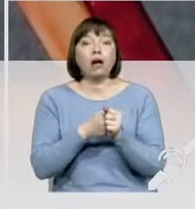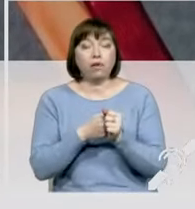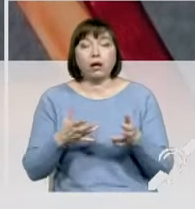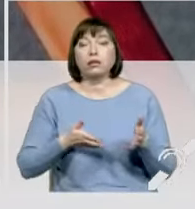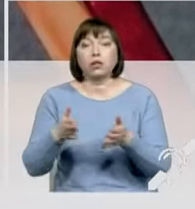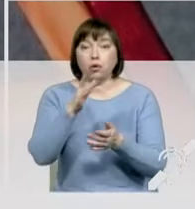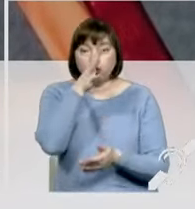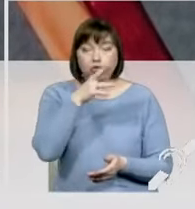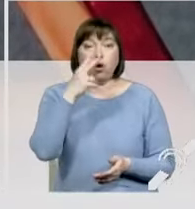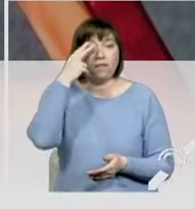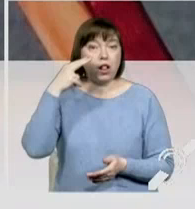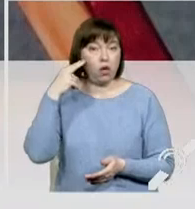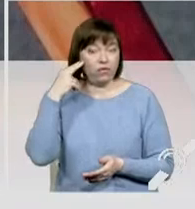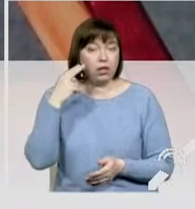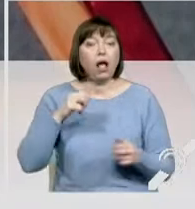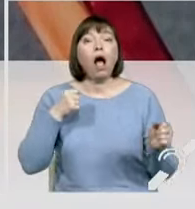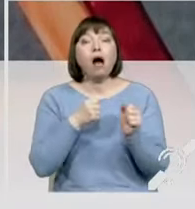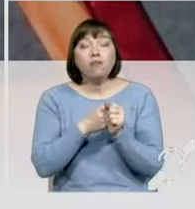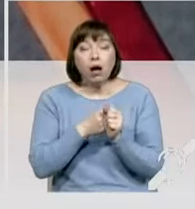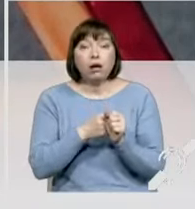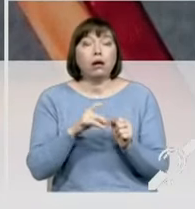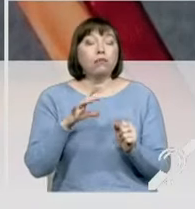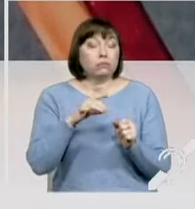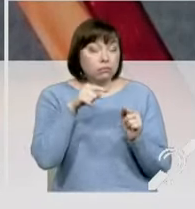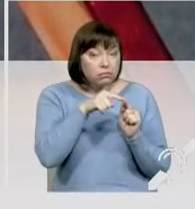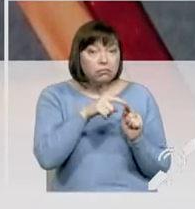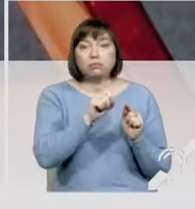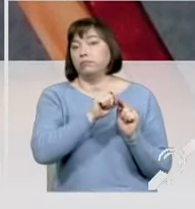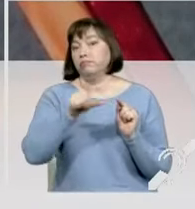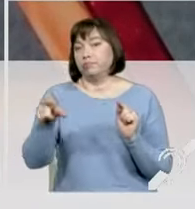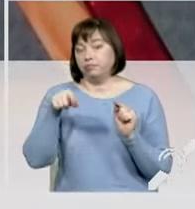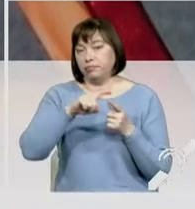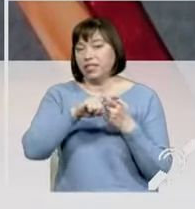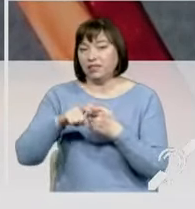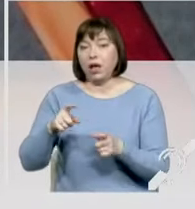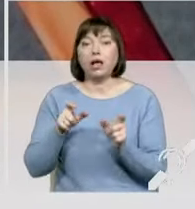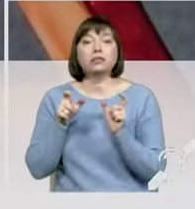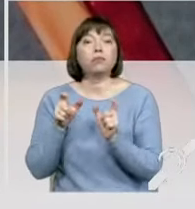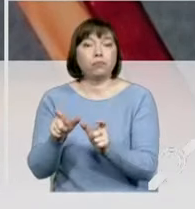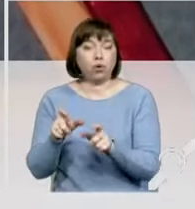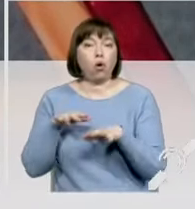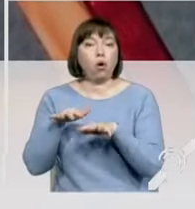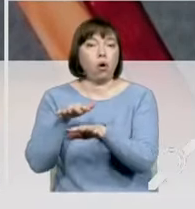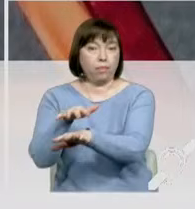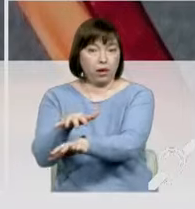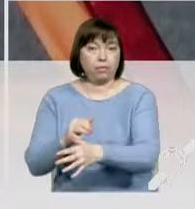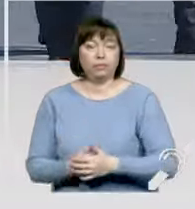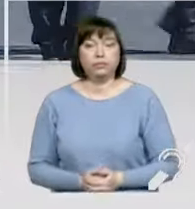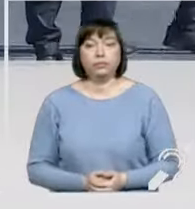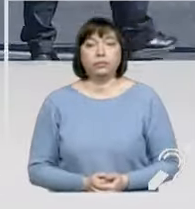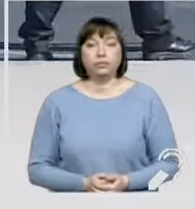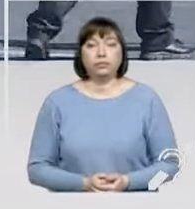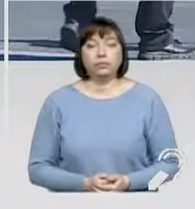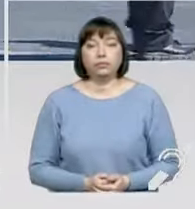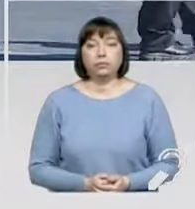pe drumul Chișinău-Ialoveni. Accidentul rutier a provocat și un ambuteiaj care a blocat traficul pentru câteva ore.